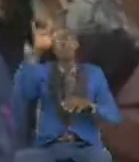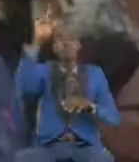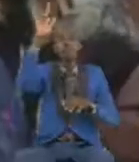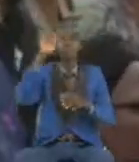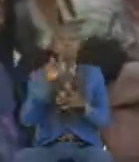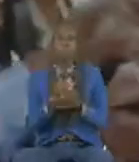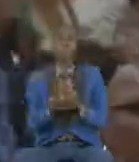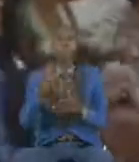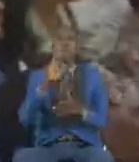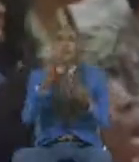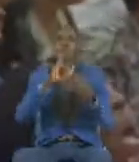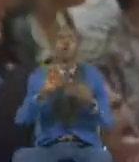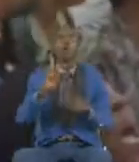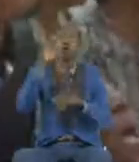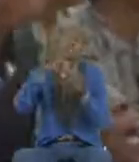Tu vas en haut.